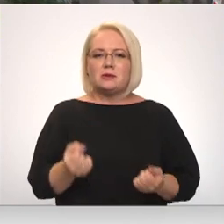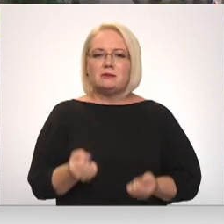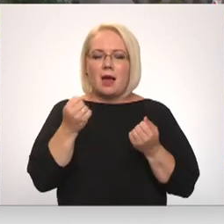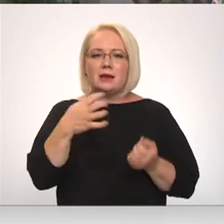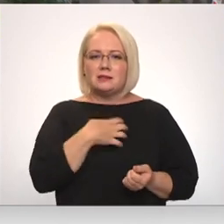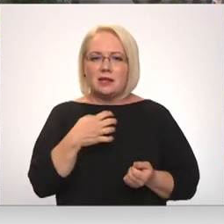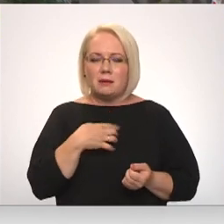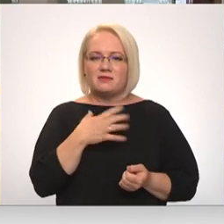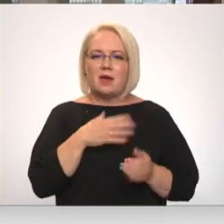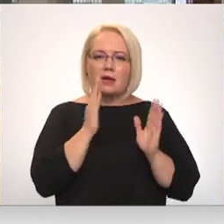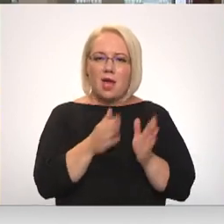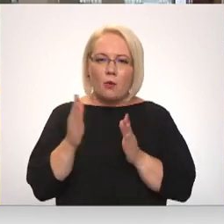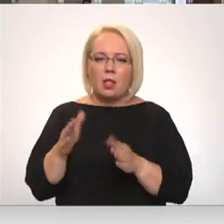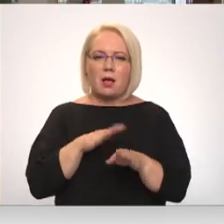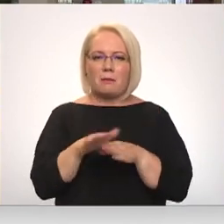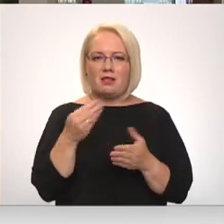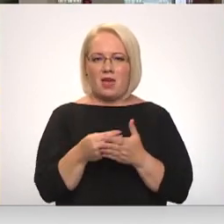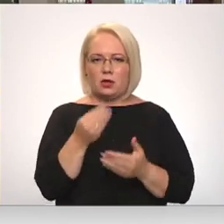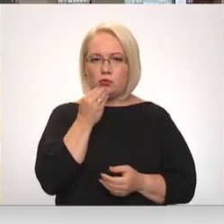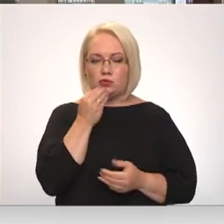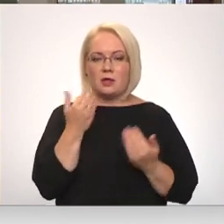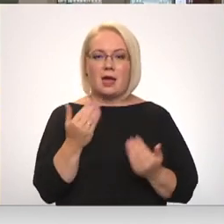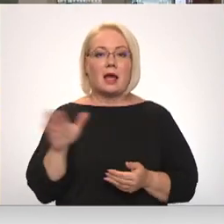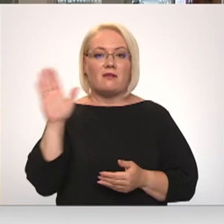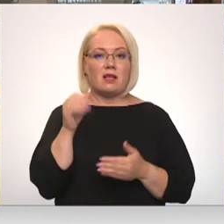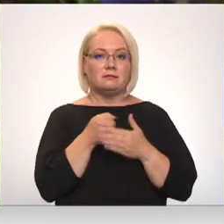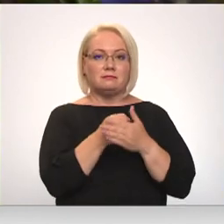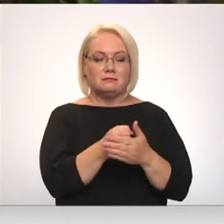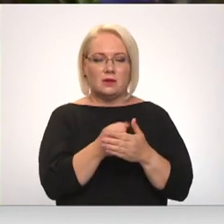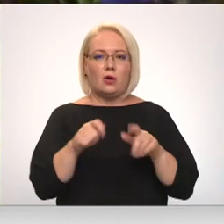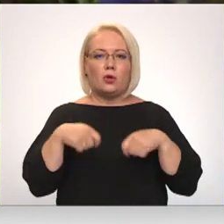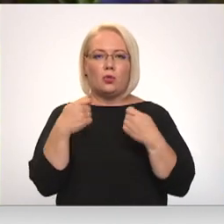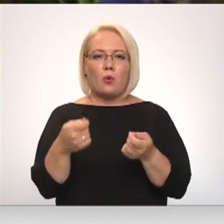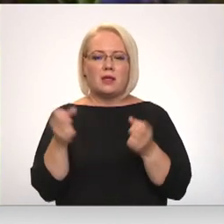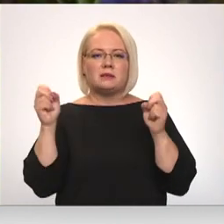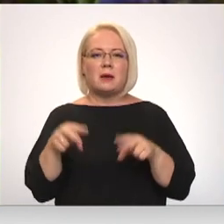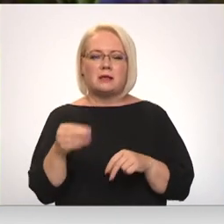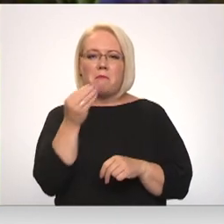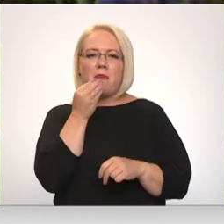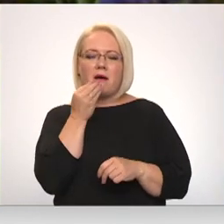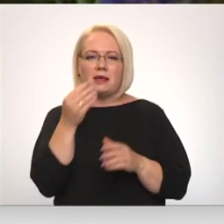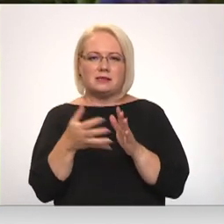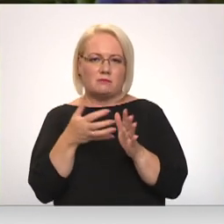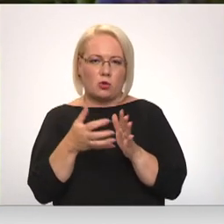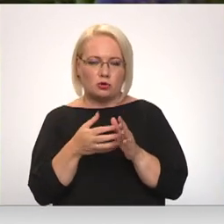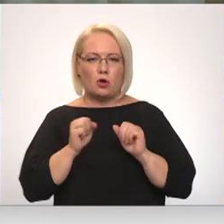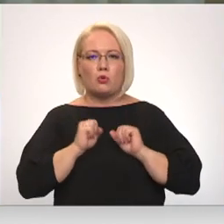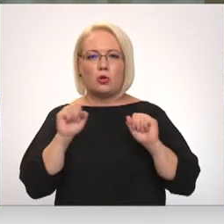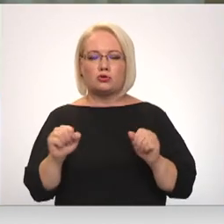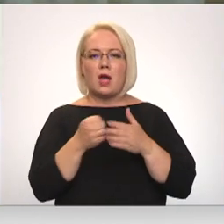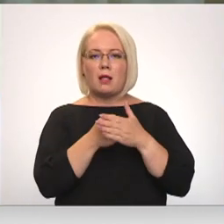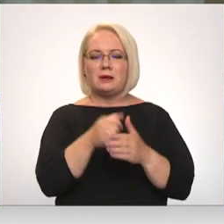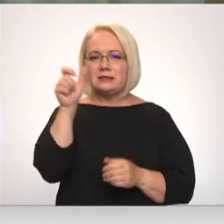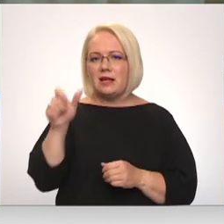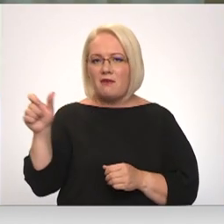regulāri uzņemt pilnvērtīgu uzturi. Pašlaik valsts sniedz atbalstu enterālās pārtikas lietošanai. Citiem vārdiem sakot, nodrošina atbalstu